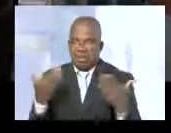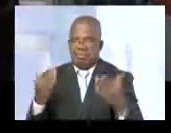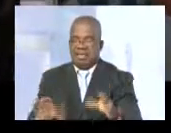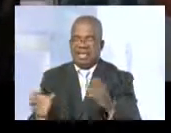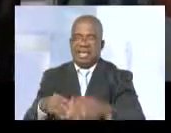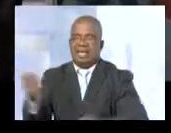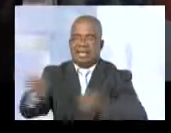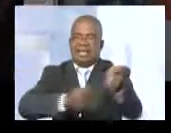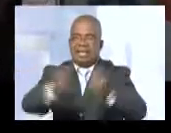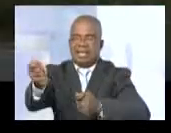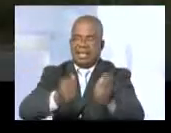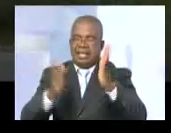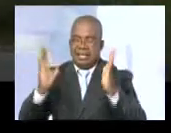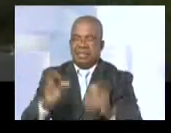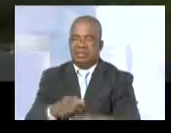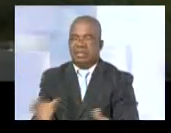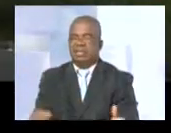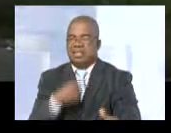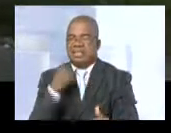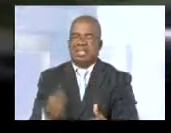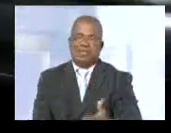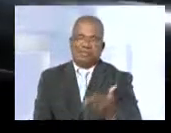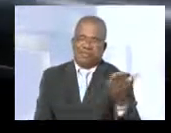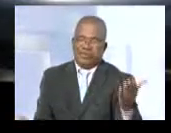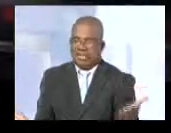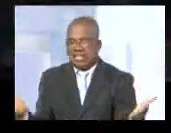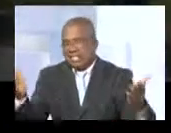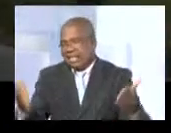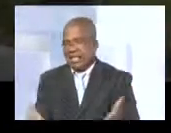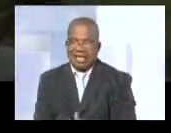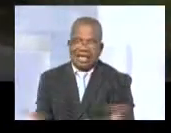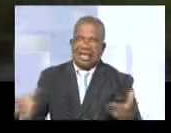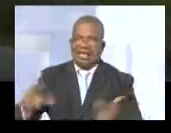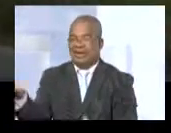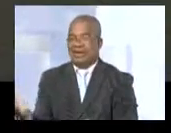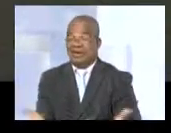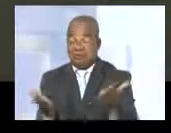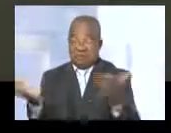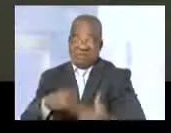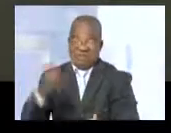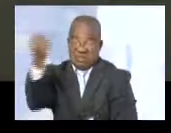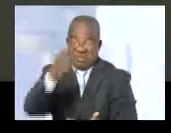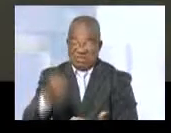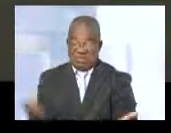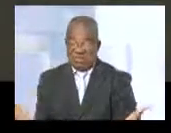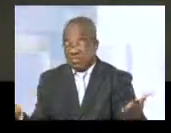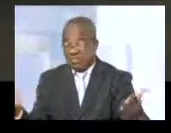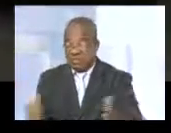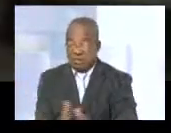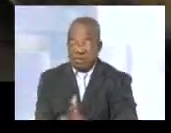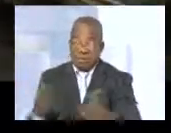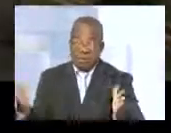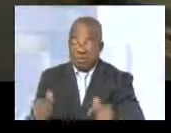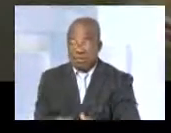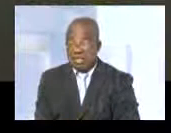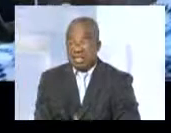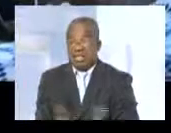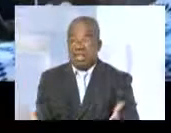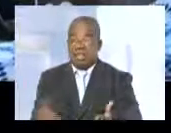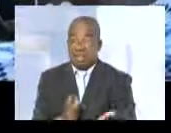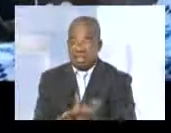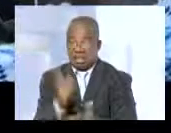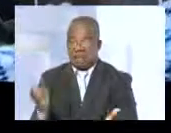minicar, la reprise des activités est opportune. La recherche de solutions aux problèmes de la corporation n'exclut pas qu'on préserve les intérêts des